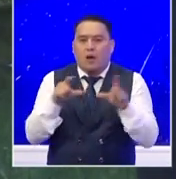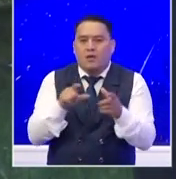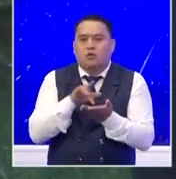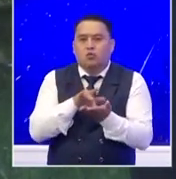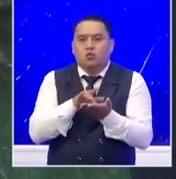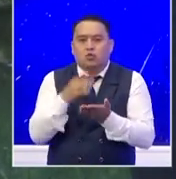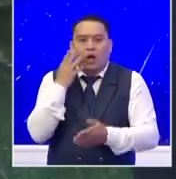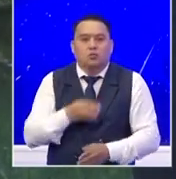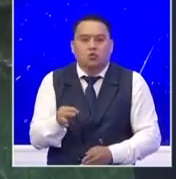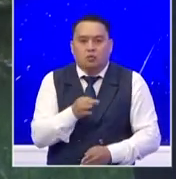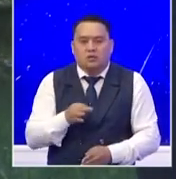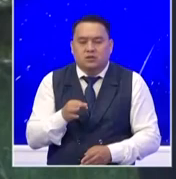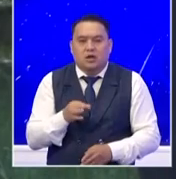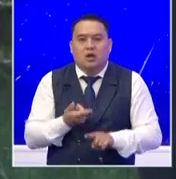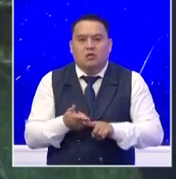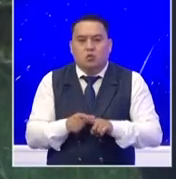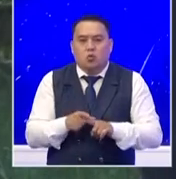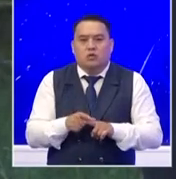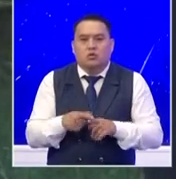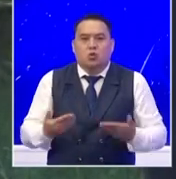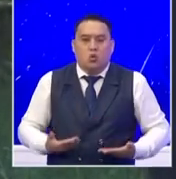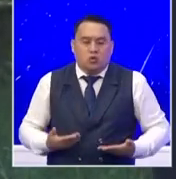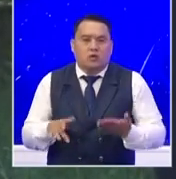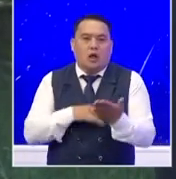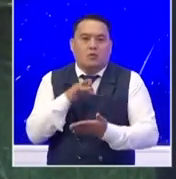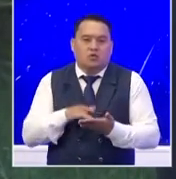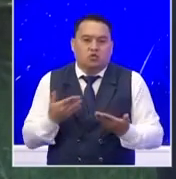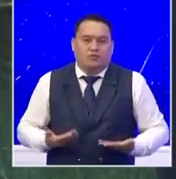туризма в Алматинской области, которые являются жителями города Алматы.